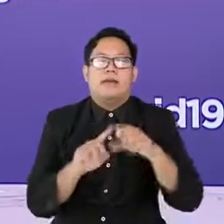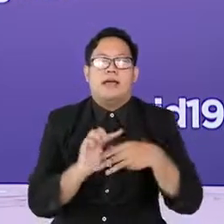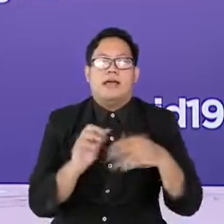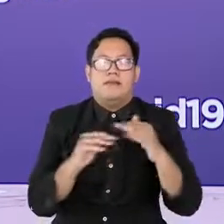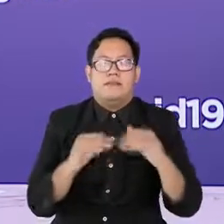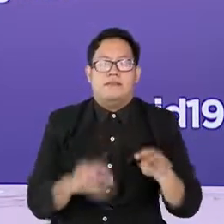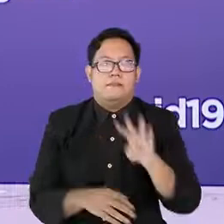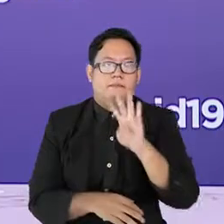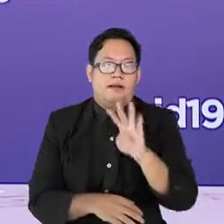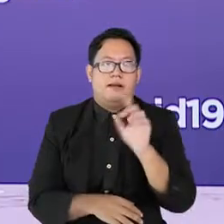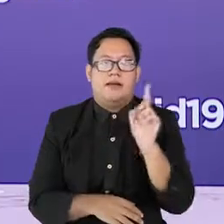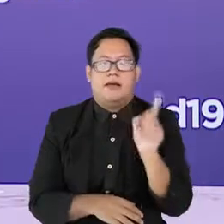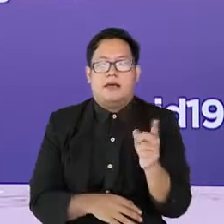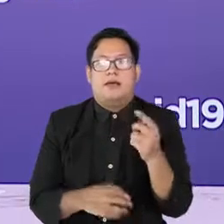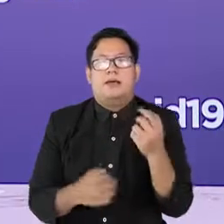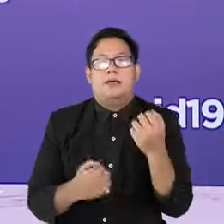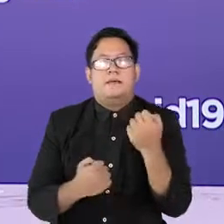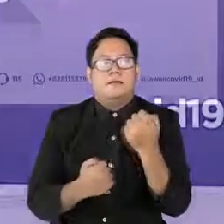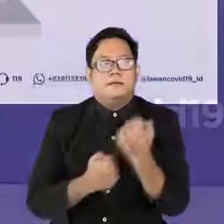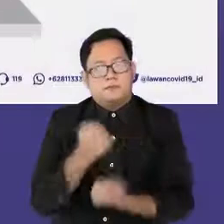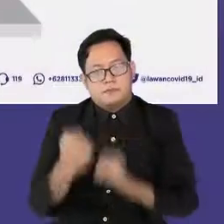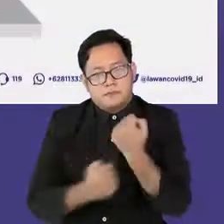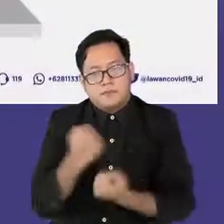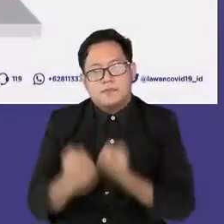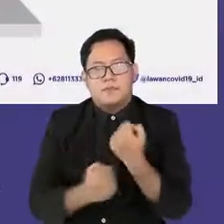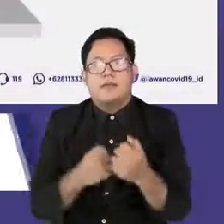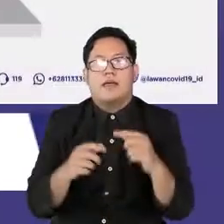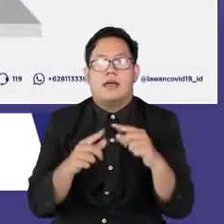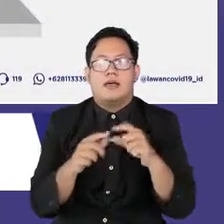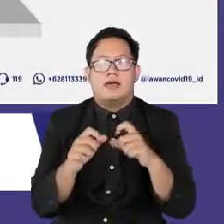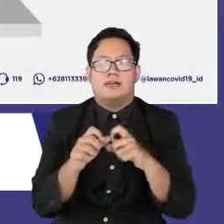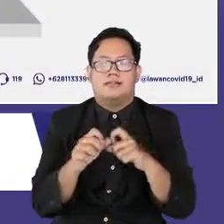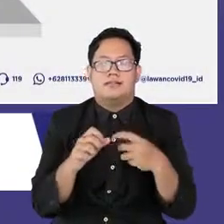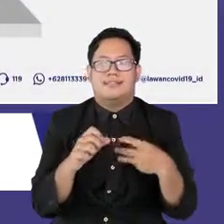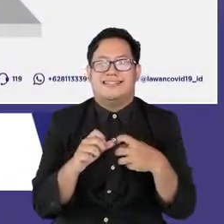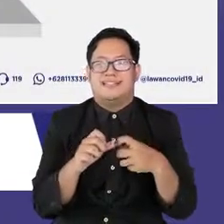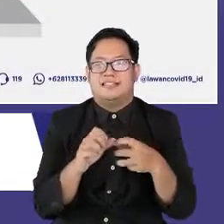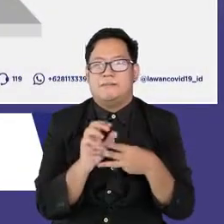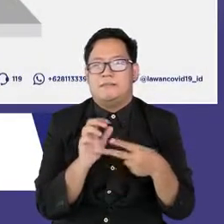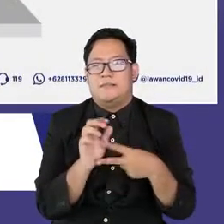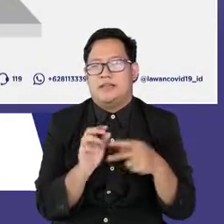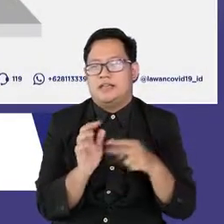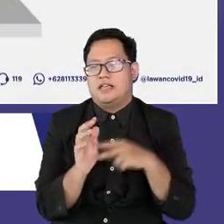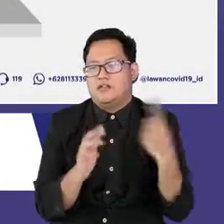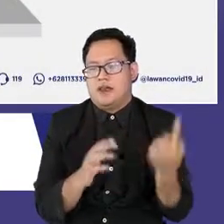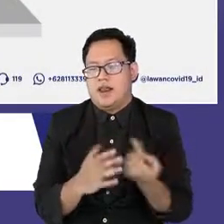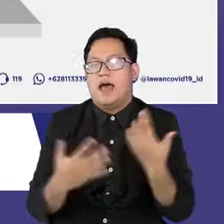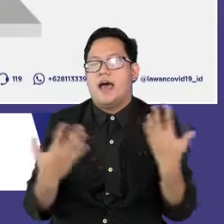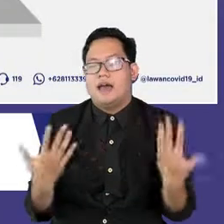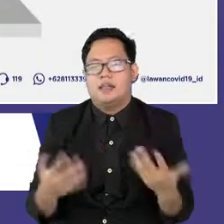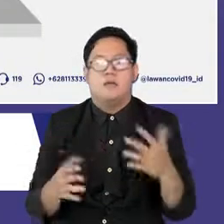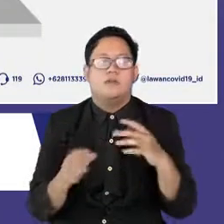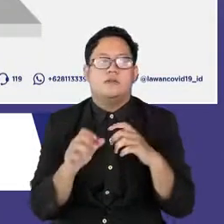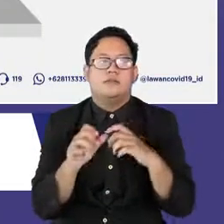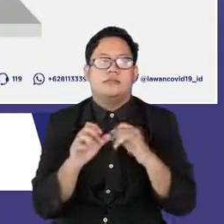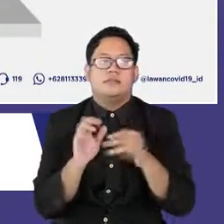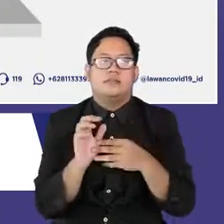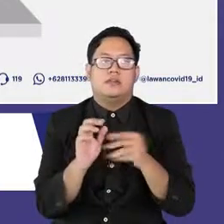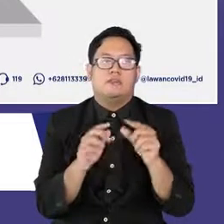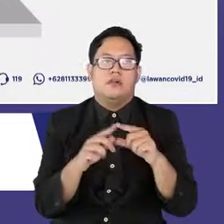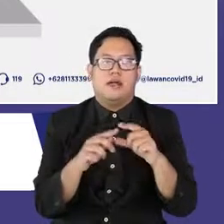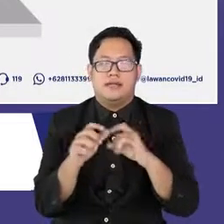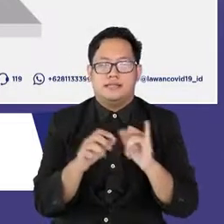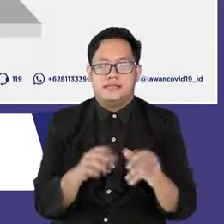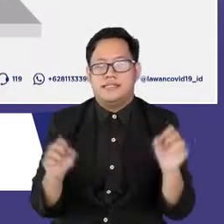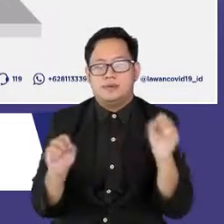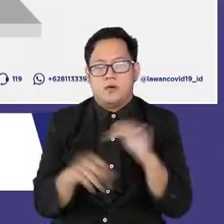kegiatan persiapan teknis assessment nasional atau simulasi mulai hari ini sampai dengan 2 Sep 2012 1